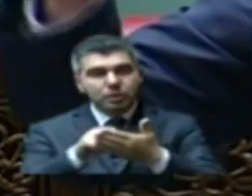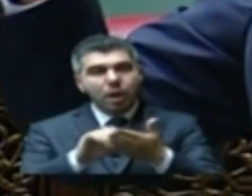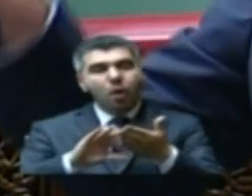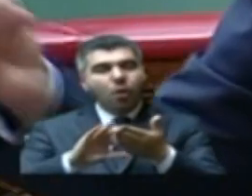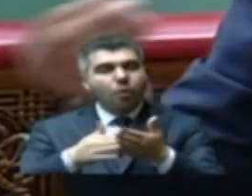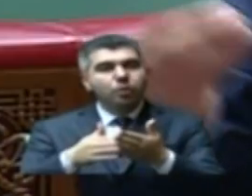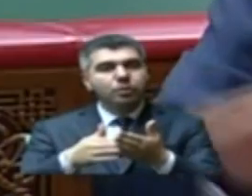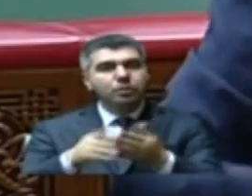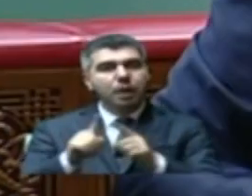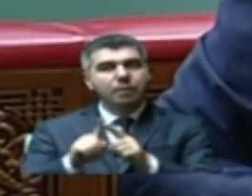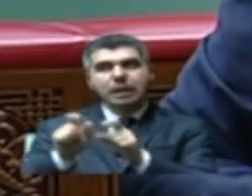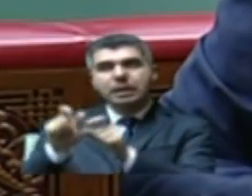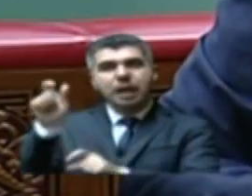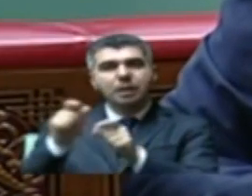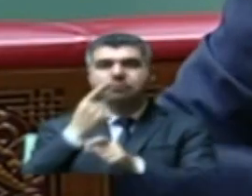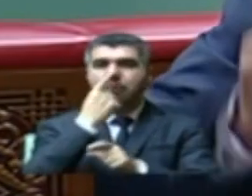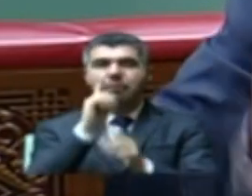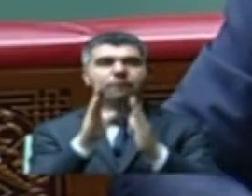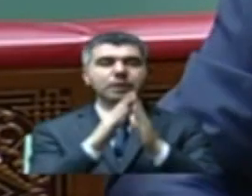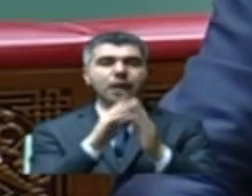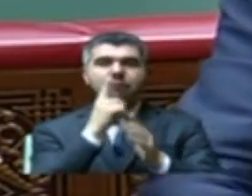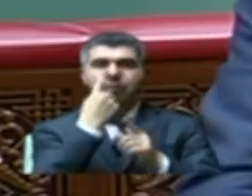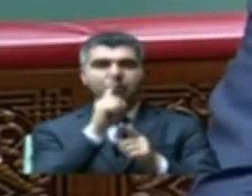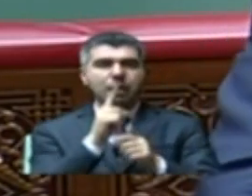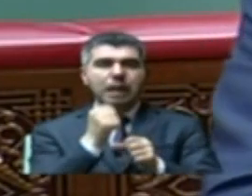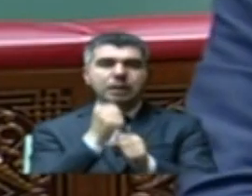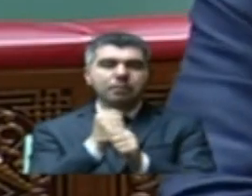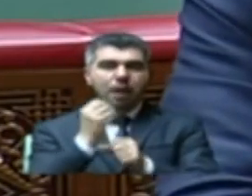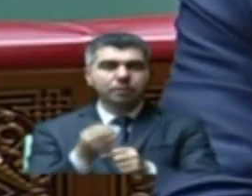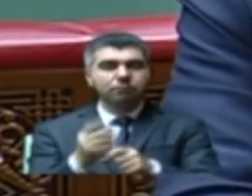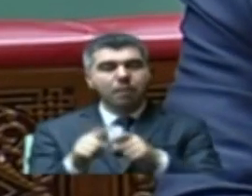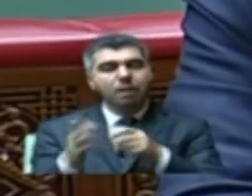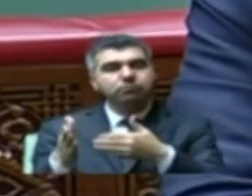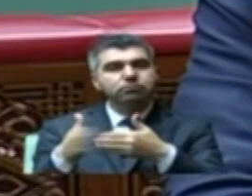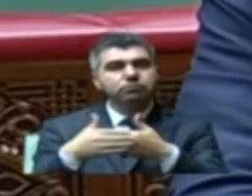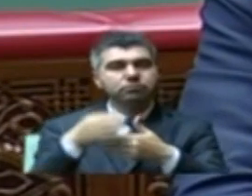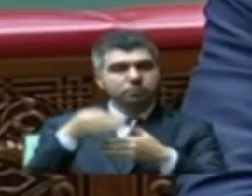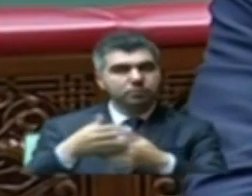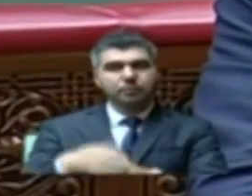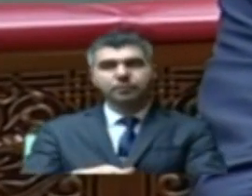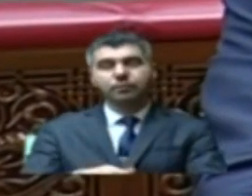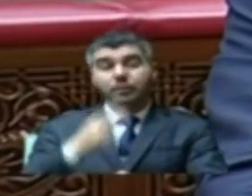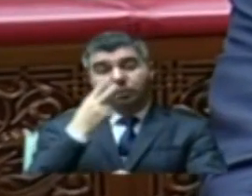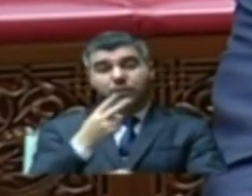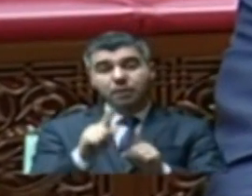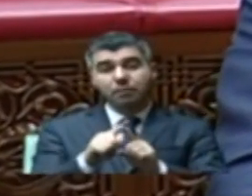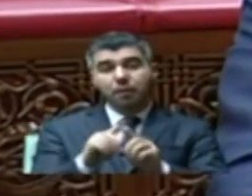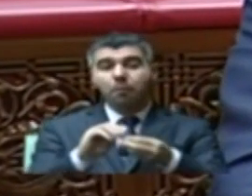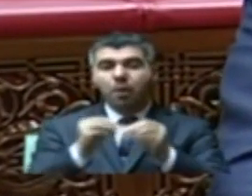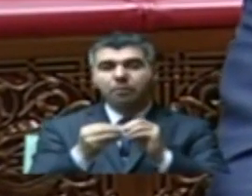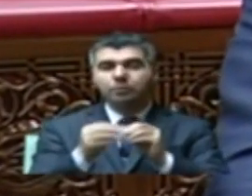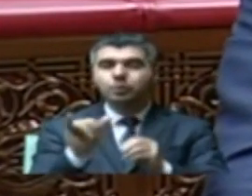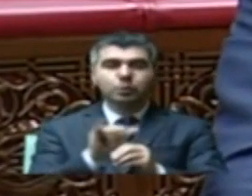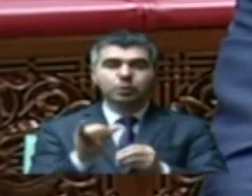كينوض الجيران كينوضوا يدعيوه، كتم بإغلاق المحل ديالو. خصكم تشوفوا لنا، الله يجازيك بخير السيدة